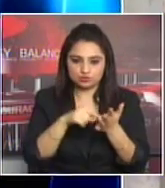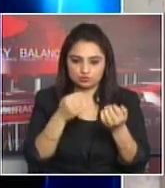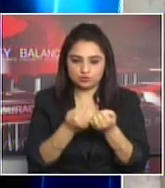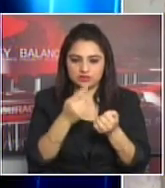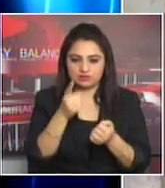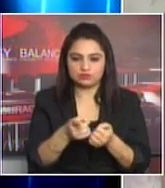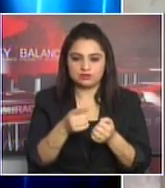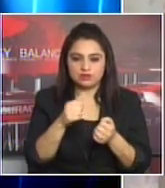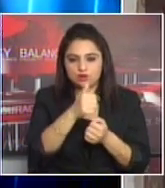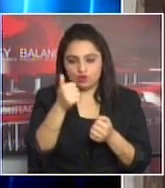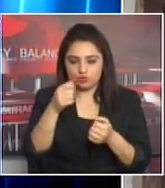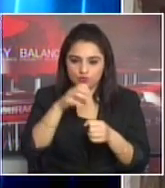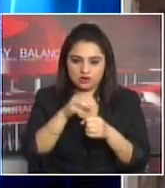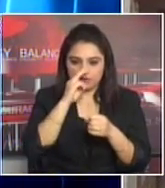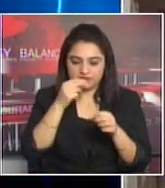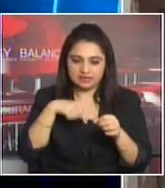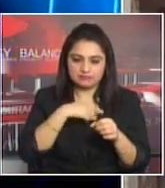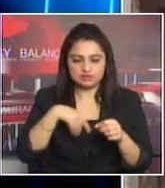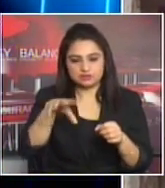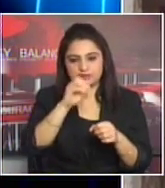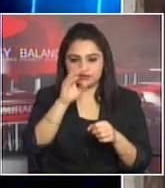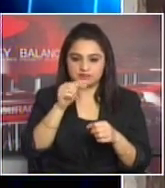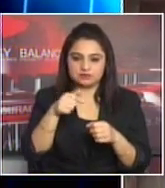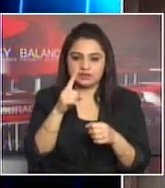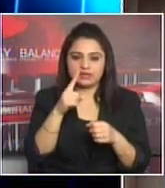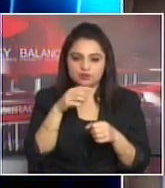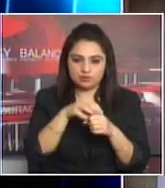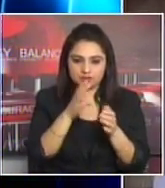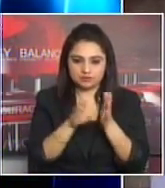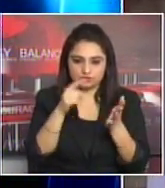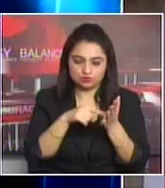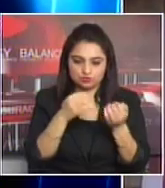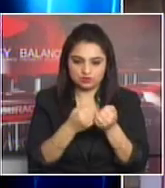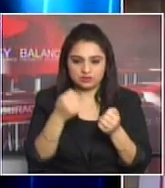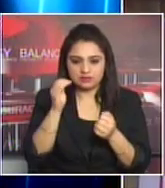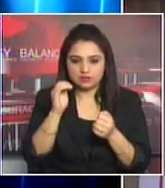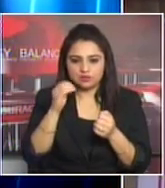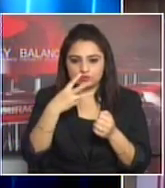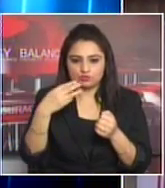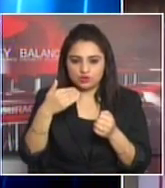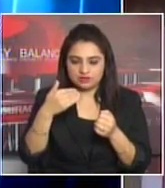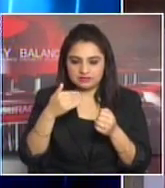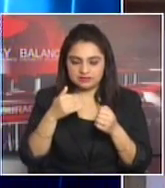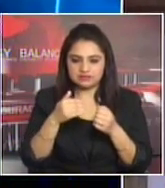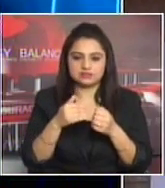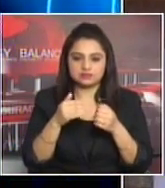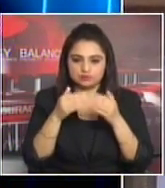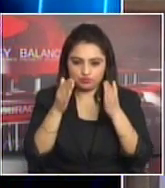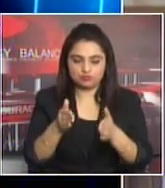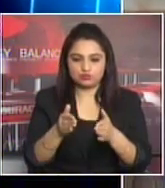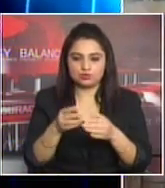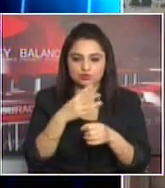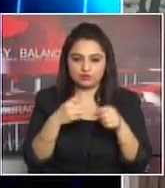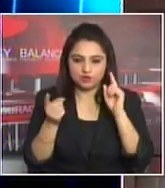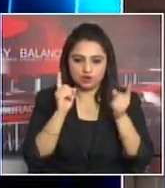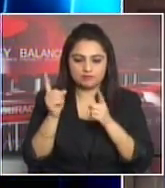गर्ने कार्यक्रम हाम्रो लक्ष्य रहेको छ। आज चाहिँ हामी 1 वडाबाट सुरु गर्न गइरहेका छौँ। तुलसीपुर महानगरपालिका वडा नम्बर 1 मा 165 घरदुरीको चाहिँ हामीसँग